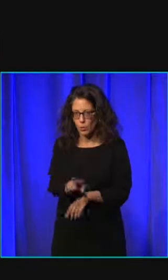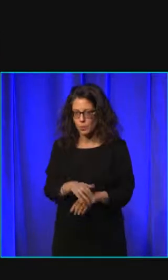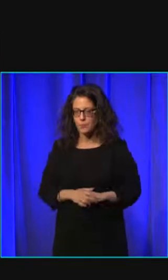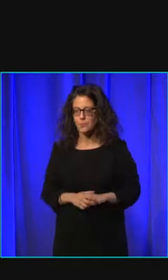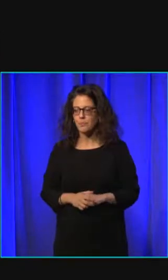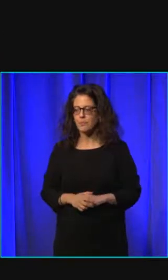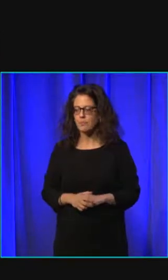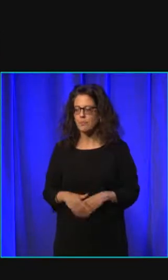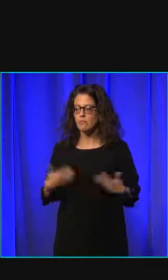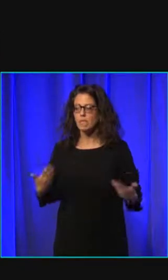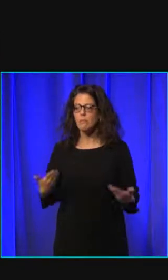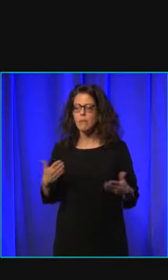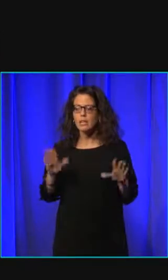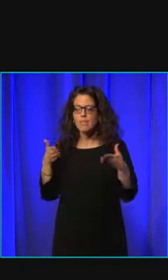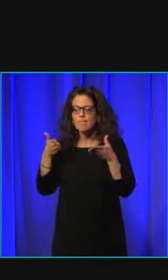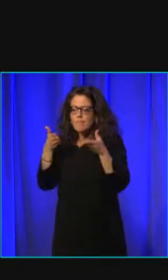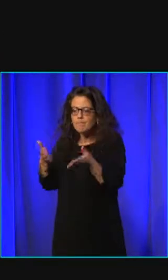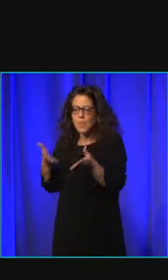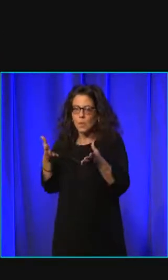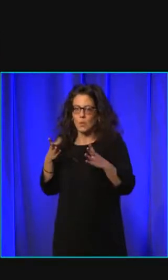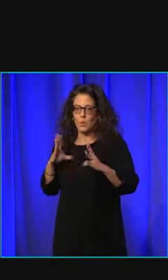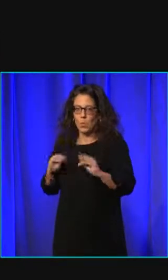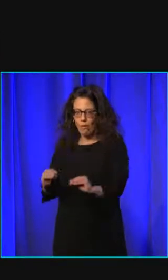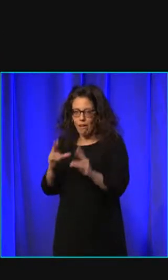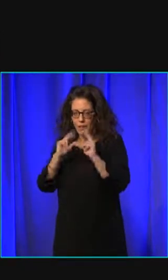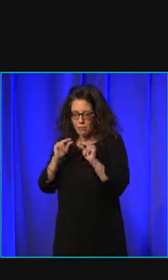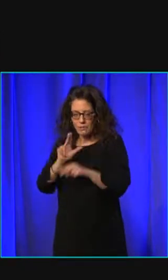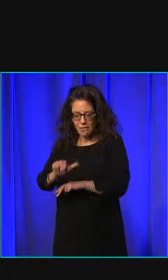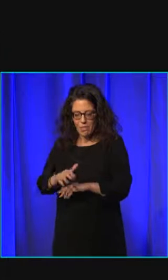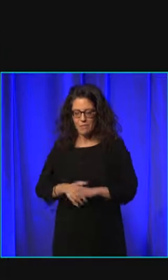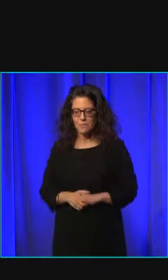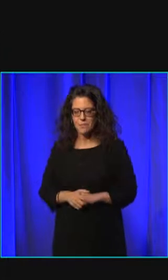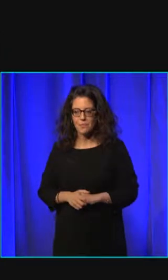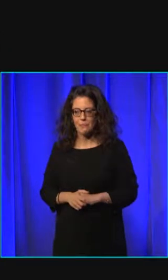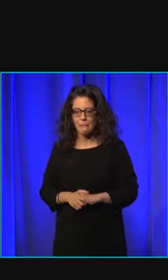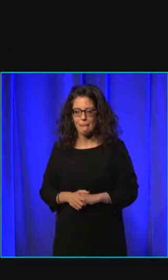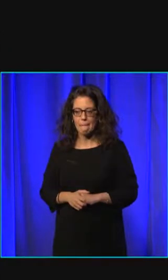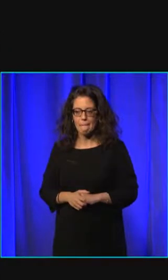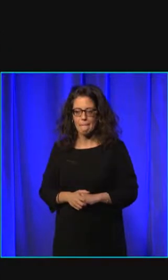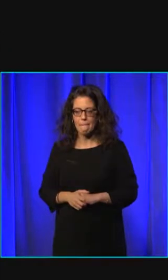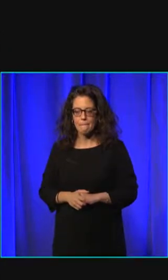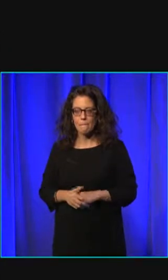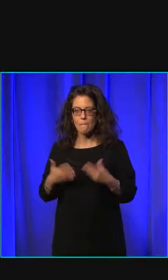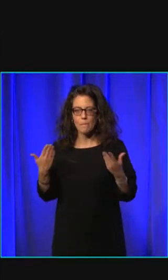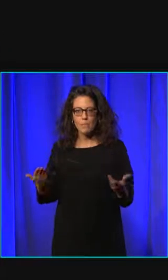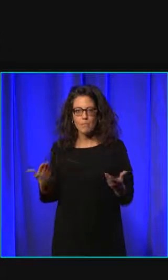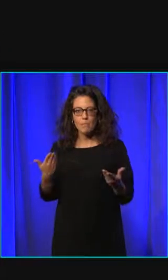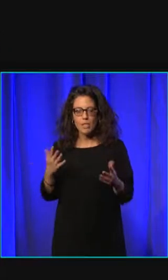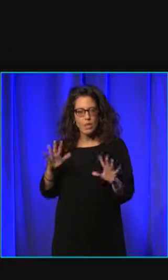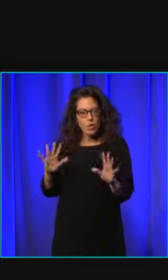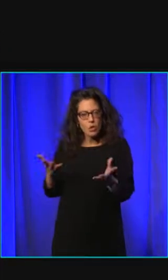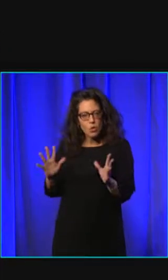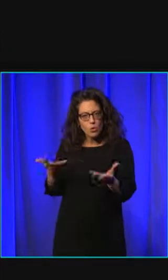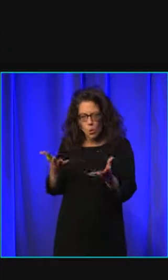Donc là, maintenant, on va parler plus sur des choses concrètes. Qu'est-ce que j'ai pris en compte pour individualiser